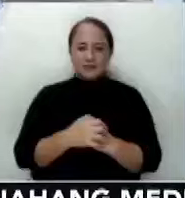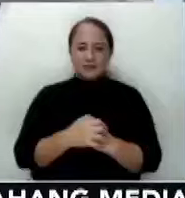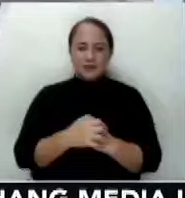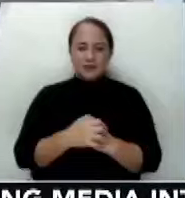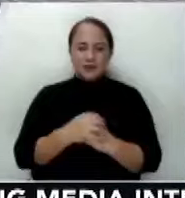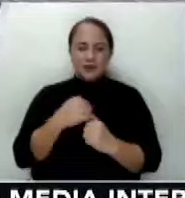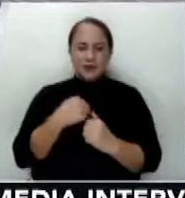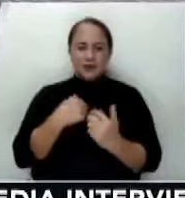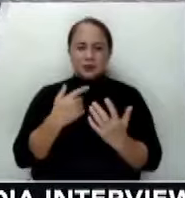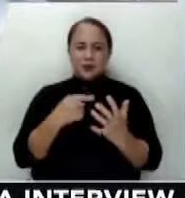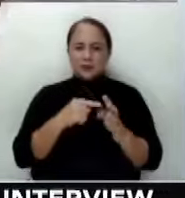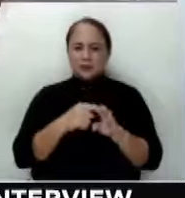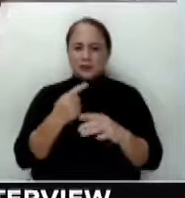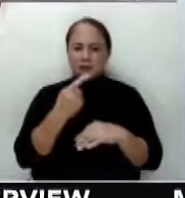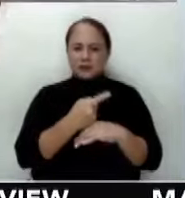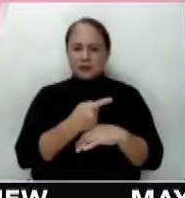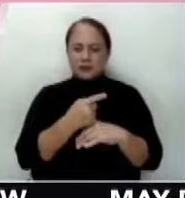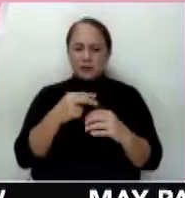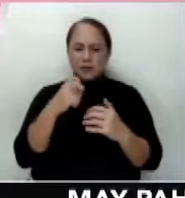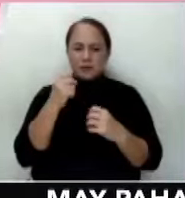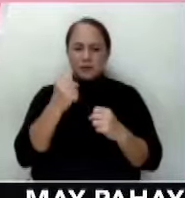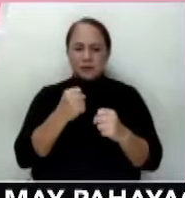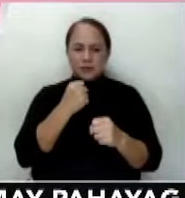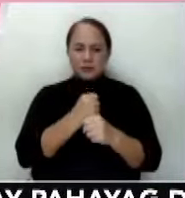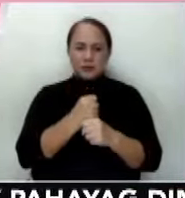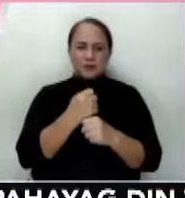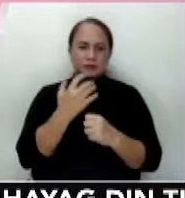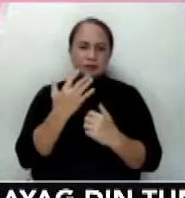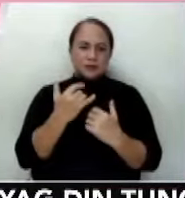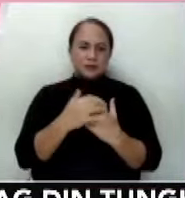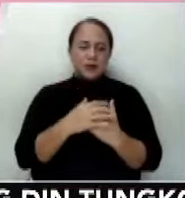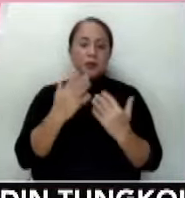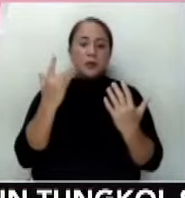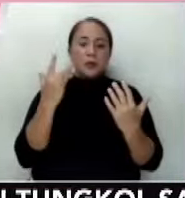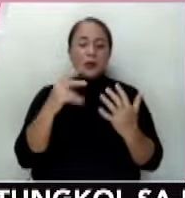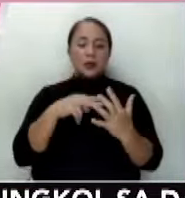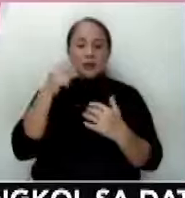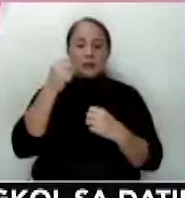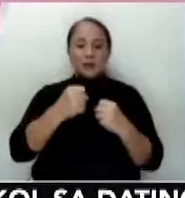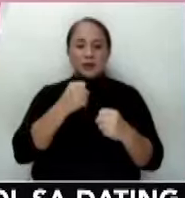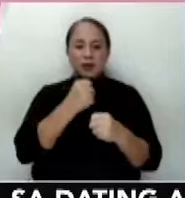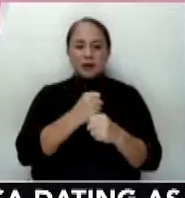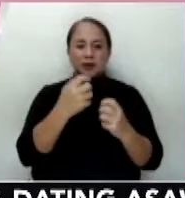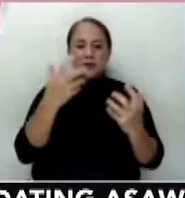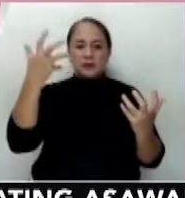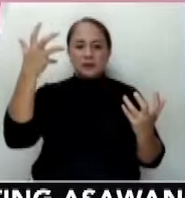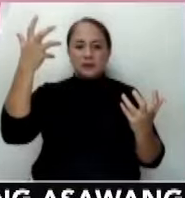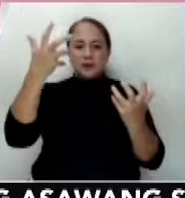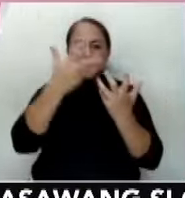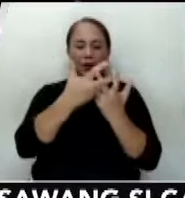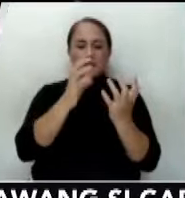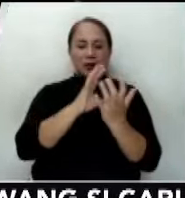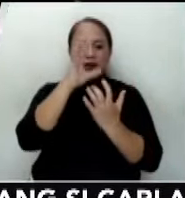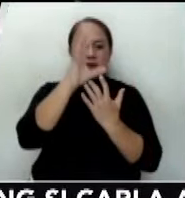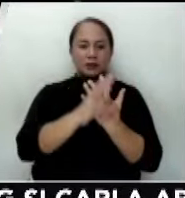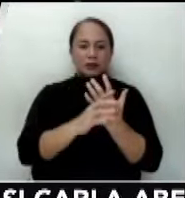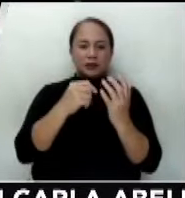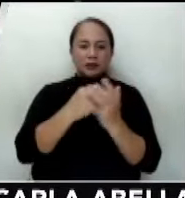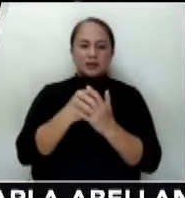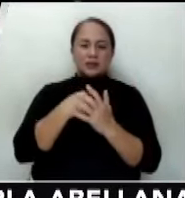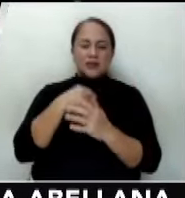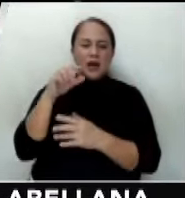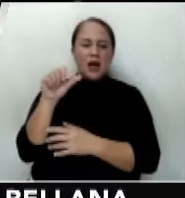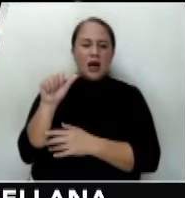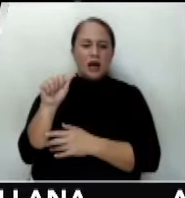Kuya Kim, bakit na-edsang isang araw sa February? Tuwing leap year! Kuya Kim, ano na? Nangyayari ang mga leap year para ma-align o ma-synchronize ang ating kalendaryo sa astronomical year. Ang isang